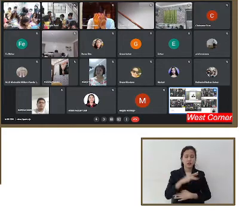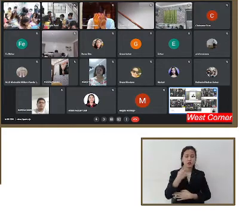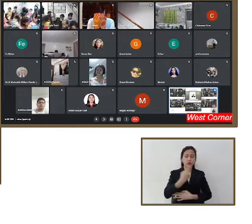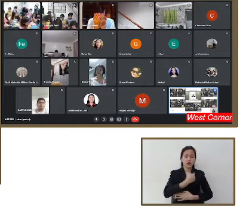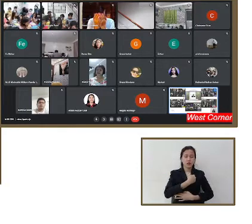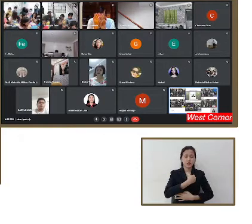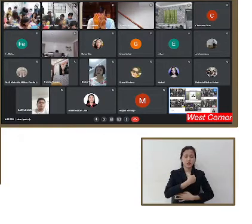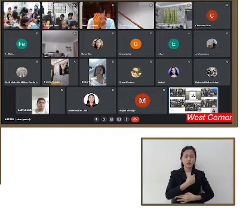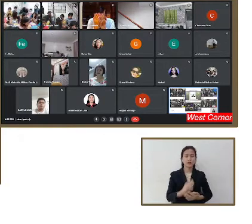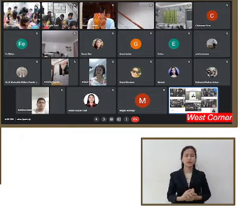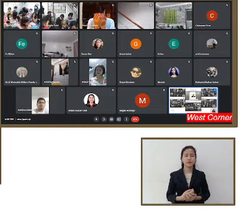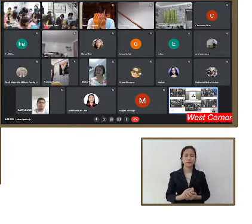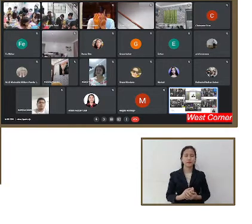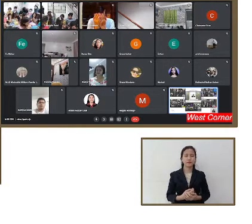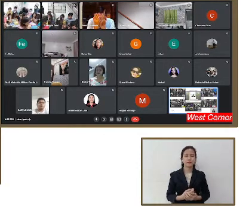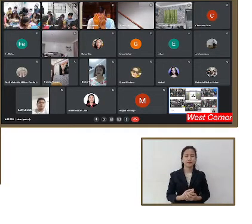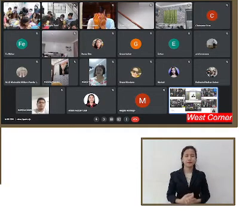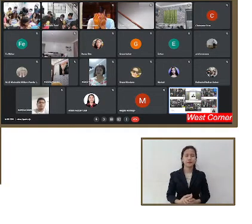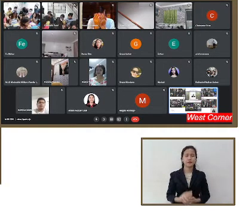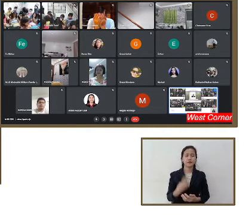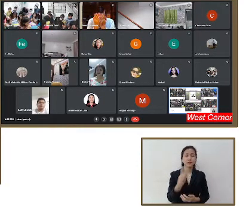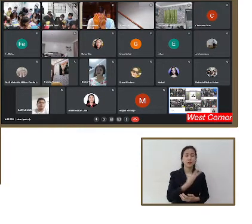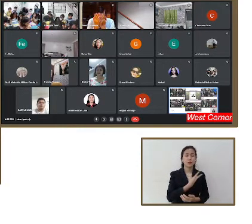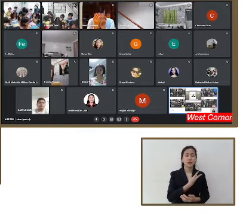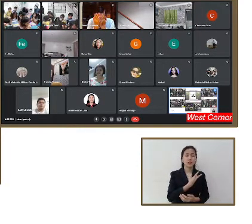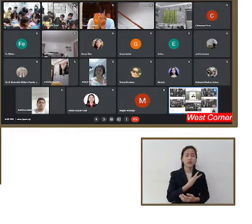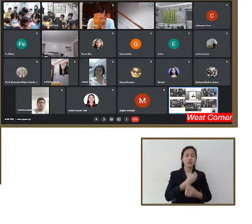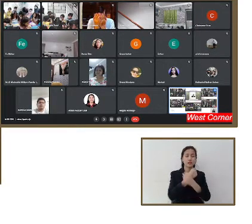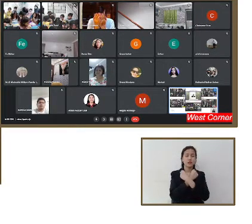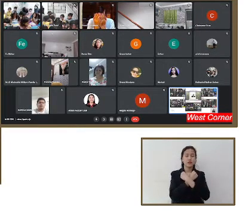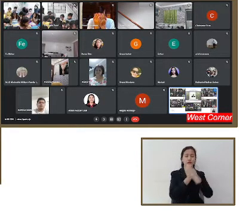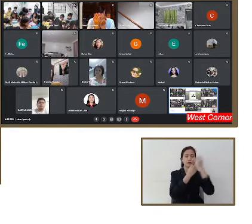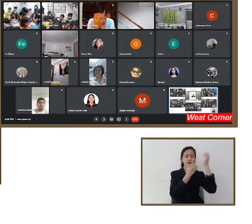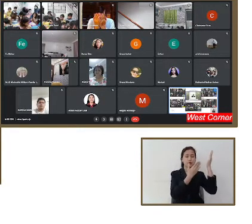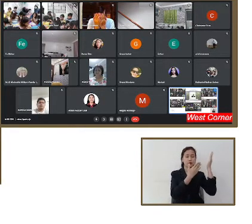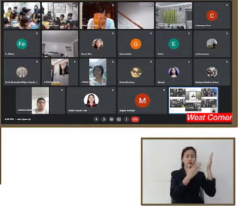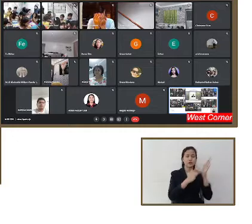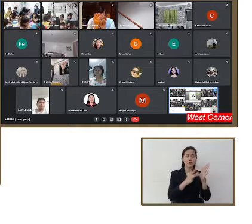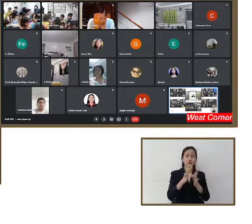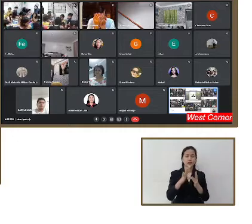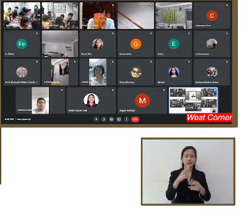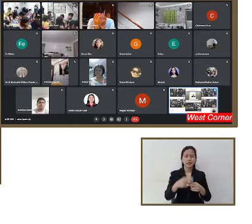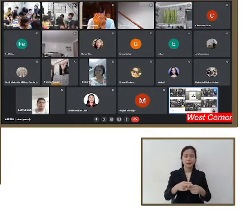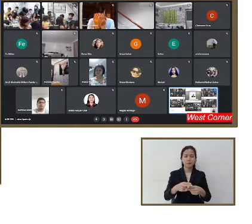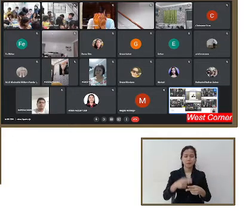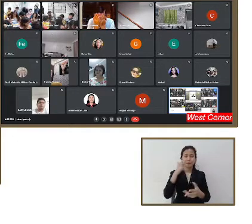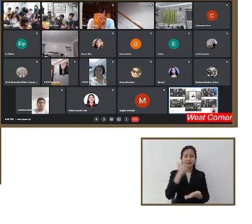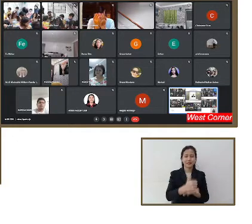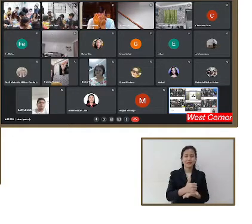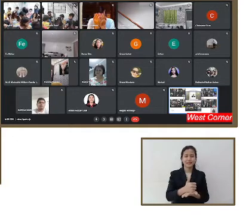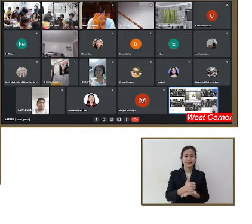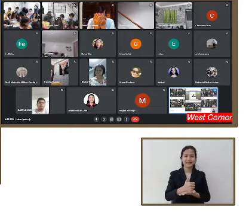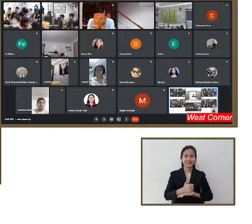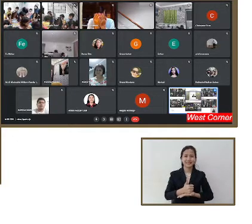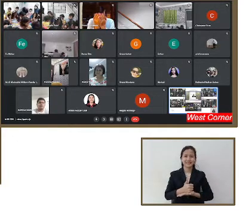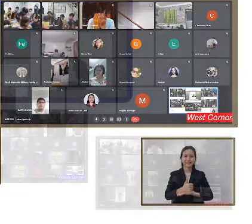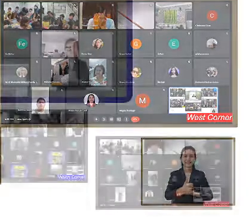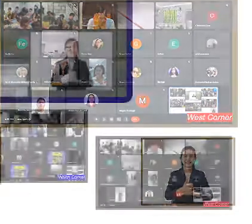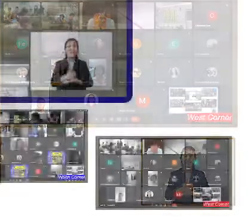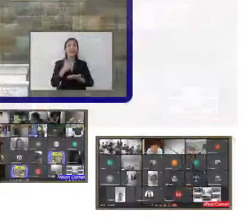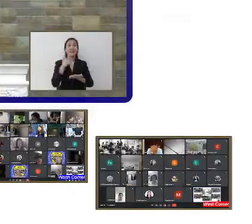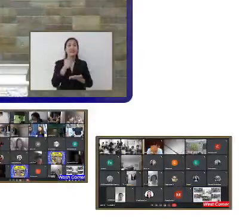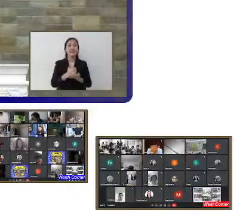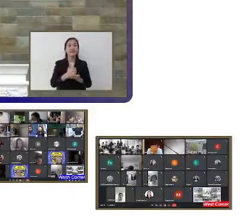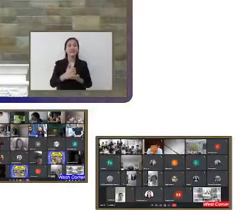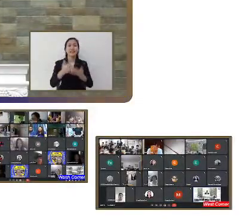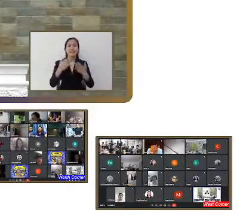us. We love you. In Jesus' name, amen. All right, take you back to